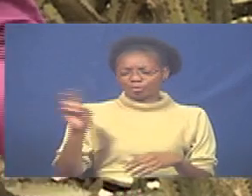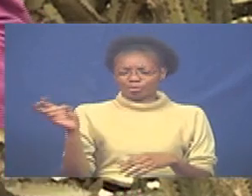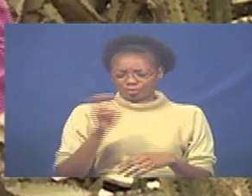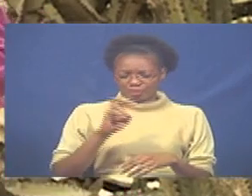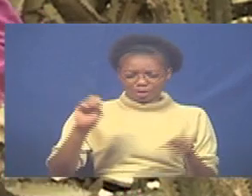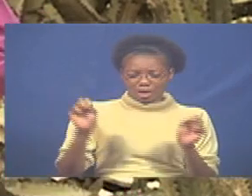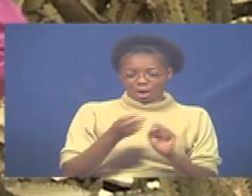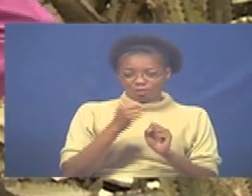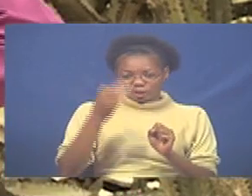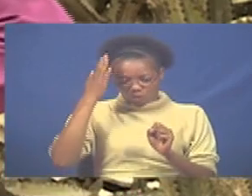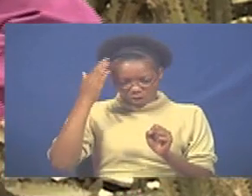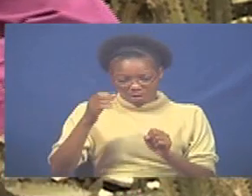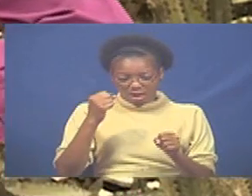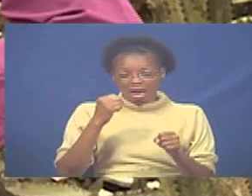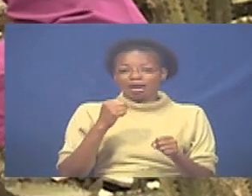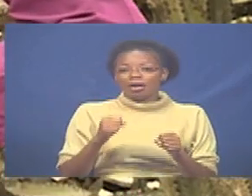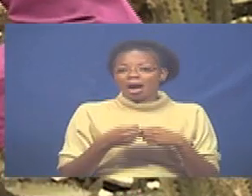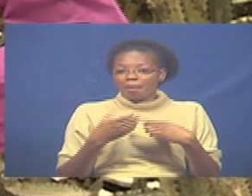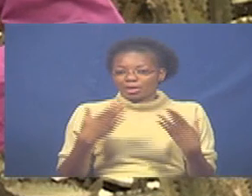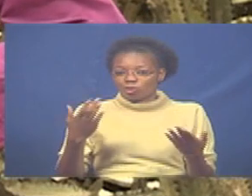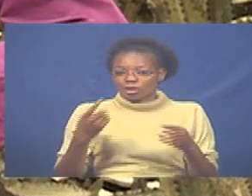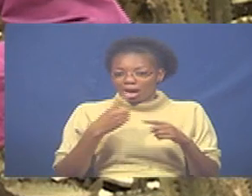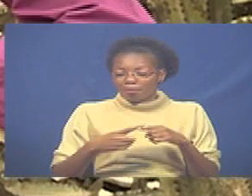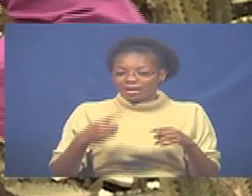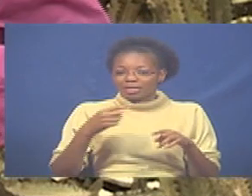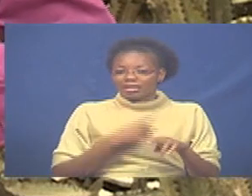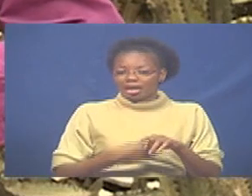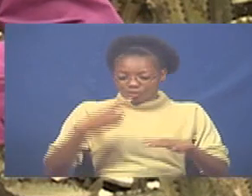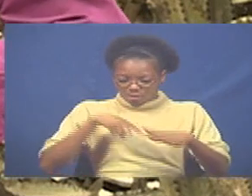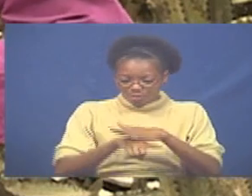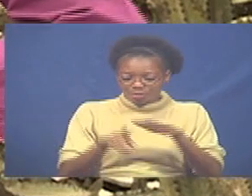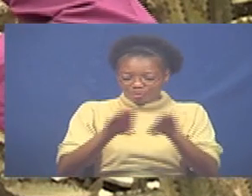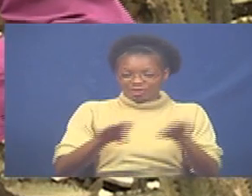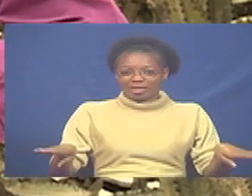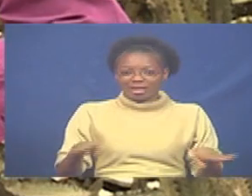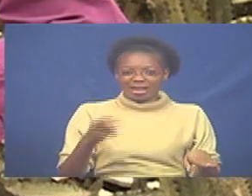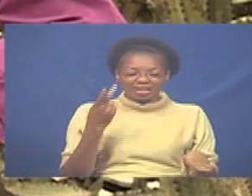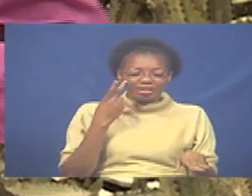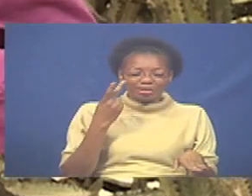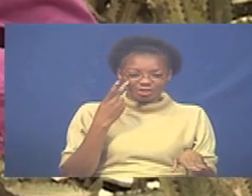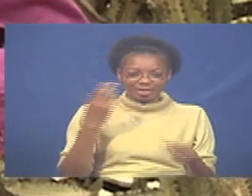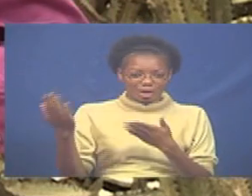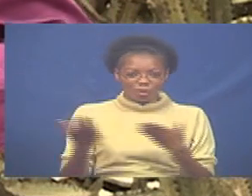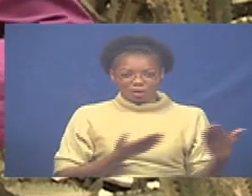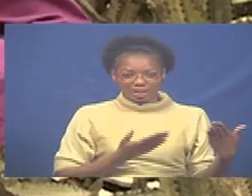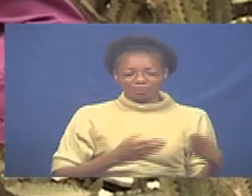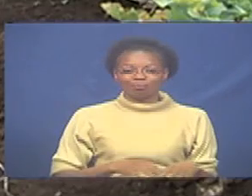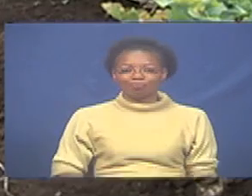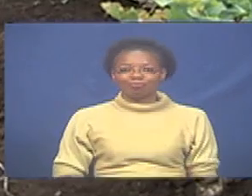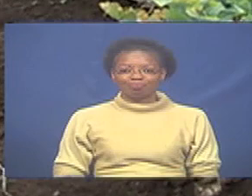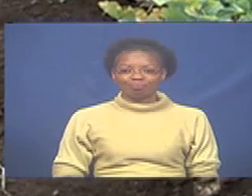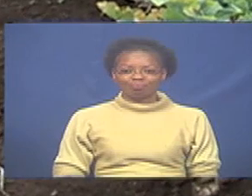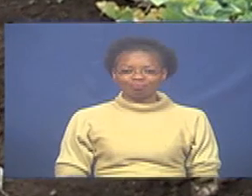shambani. Lakini katika shamba hili wanakuza mboga aina mbalimbali na pia wanafuga mifugo. Karibu